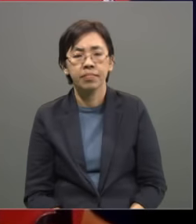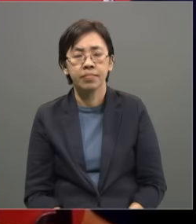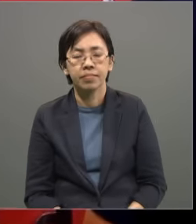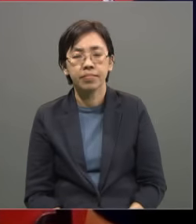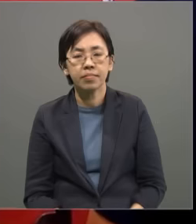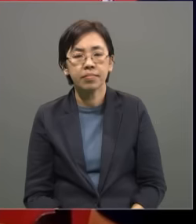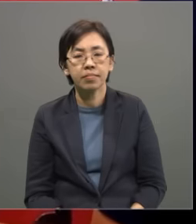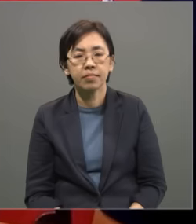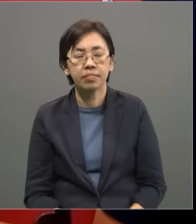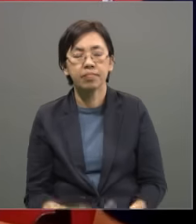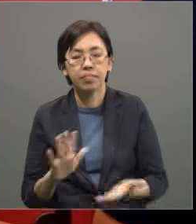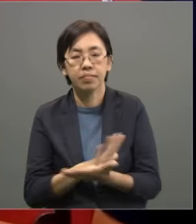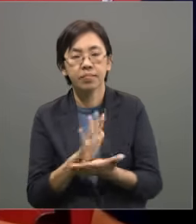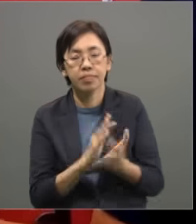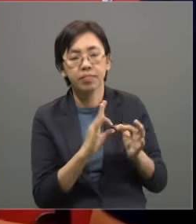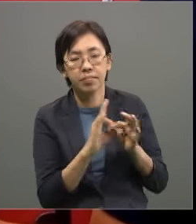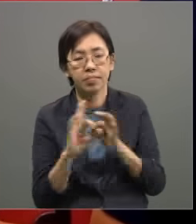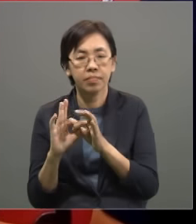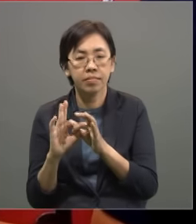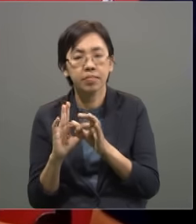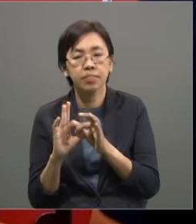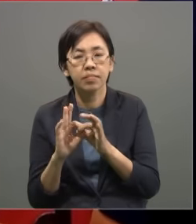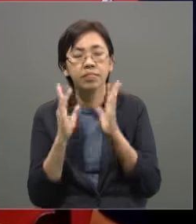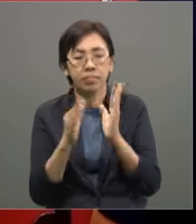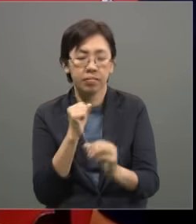เอกสารเกี่ยวกับเรื่อง